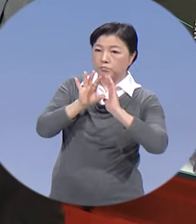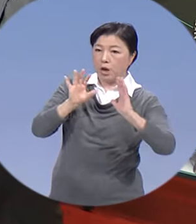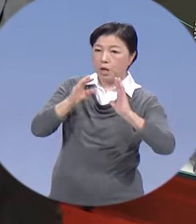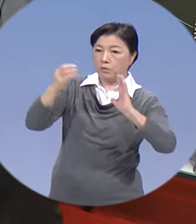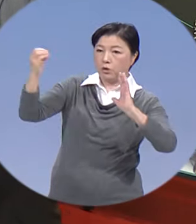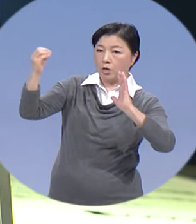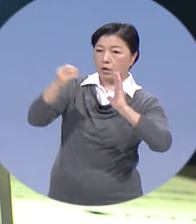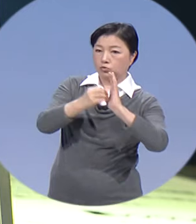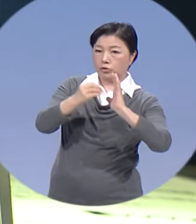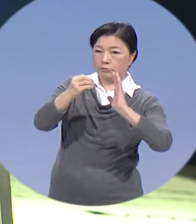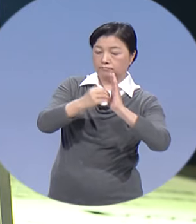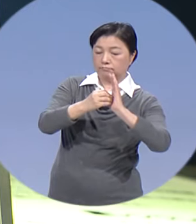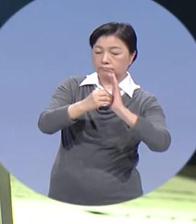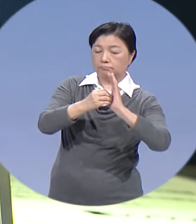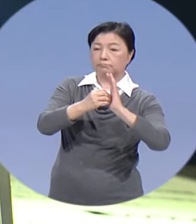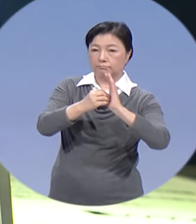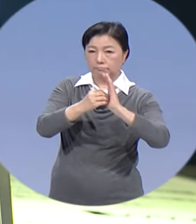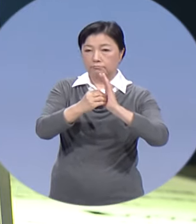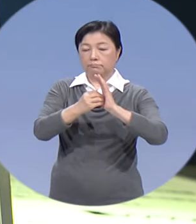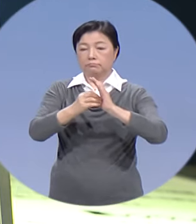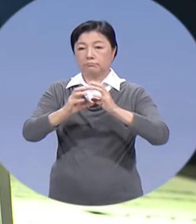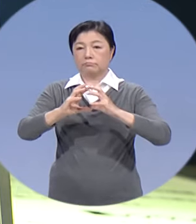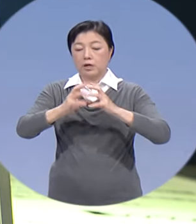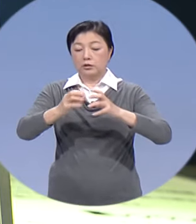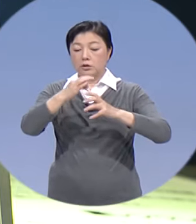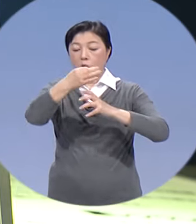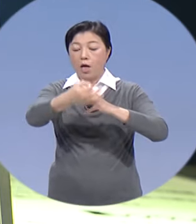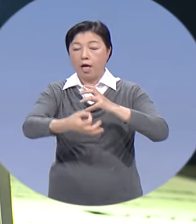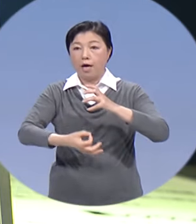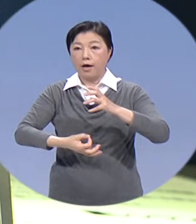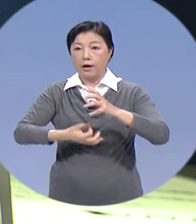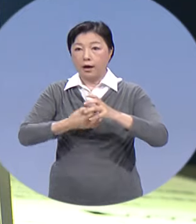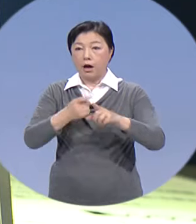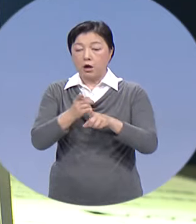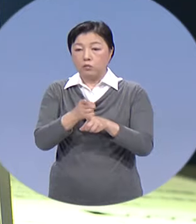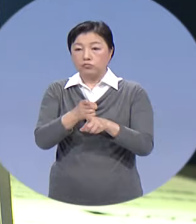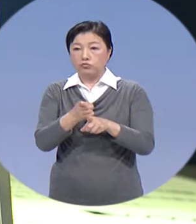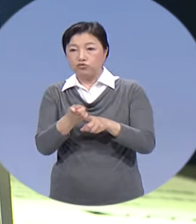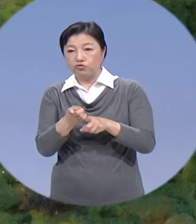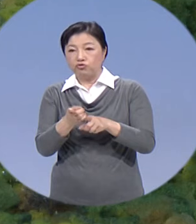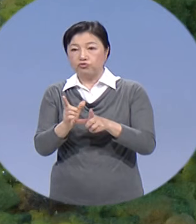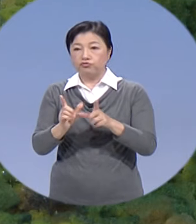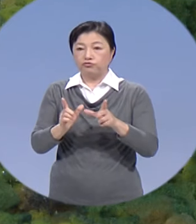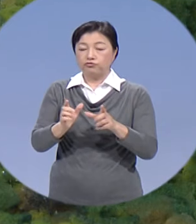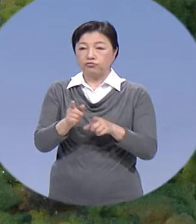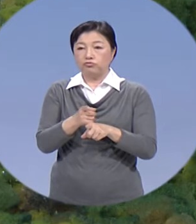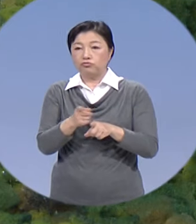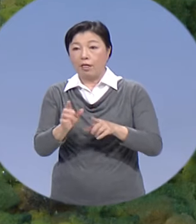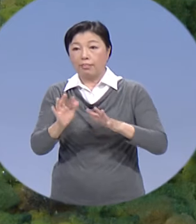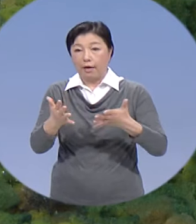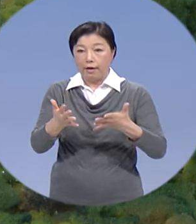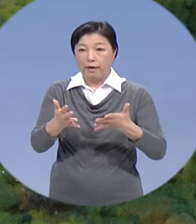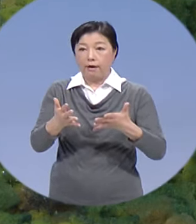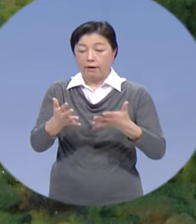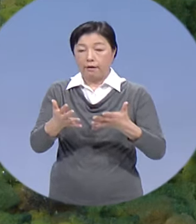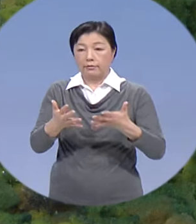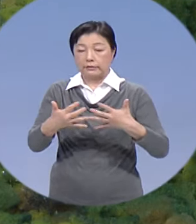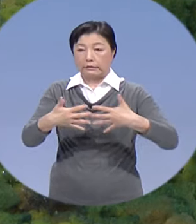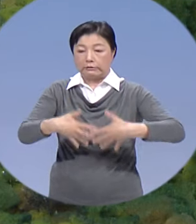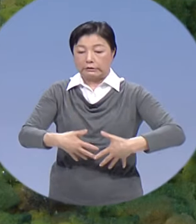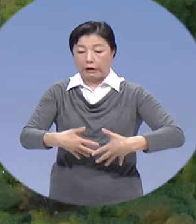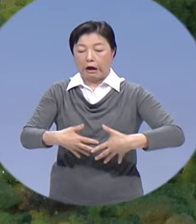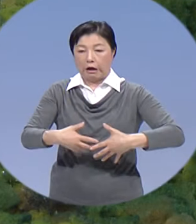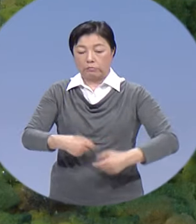。そして人工衛星の位置や姿勢がずれていないか、積んでいる精密機器が正し